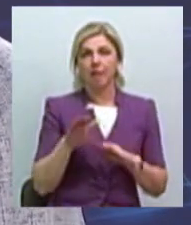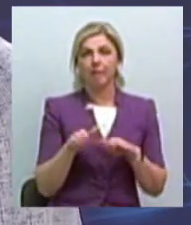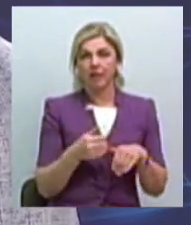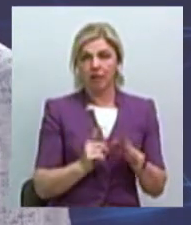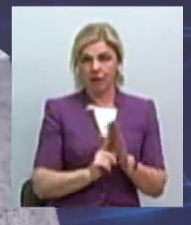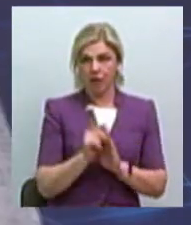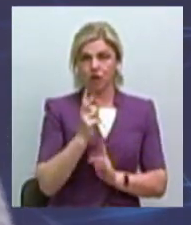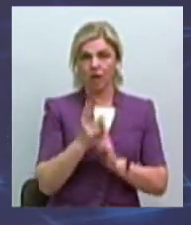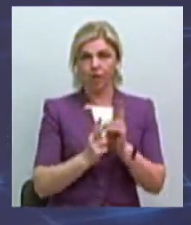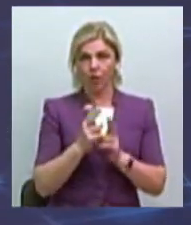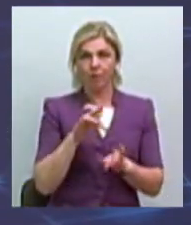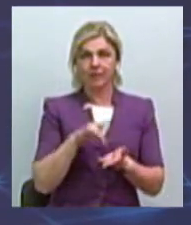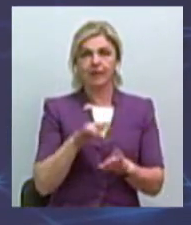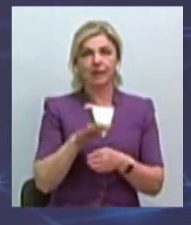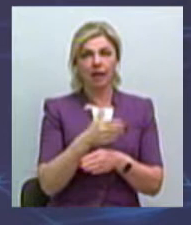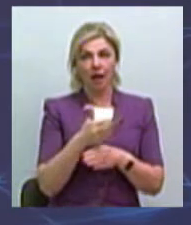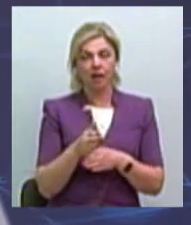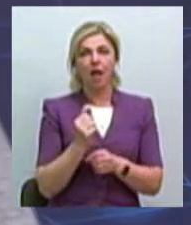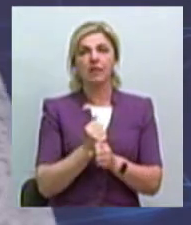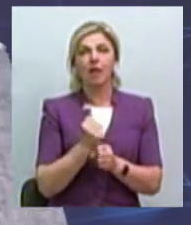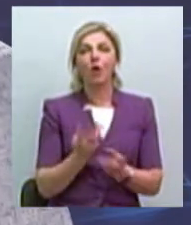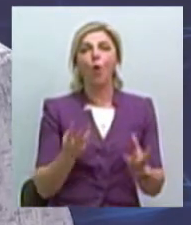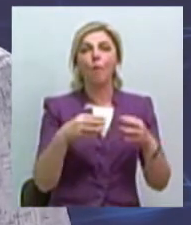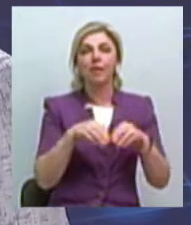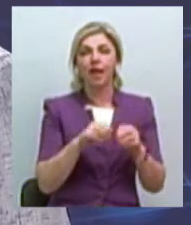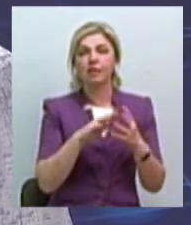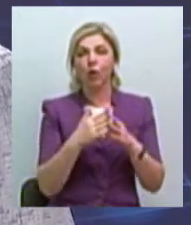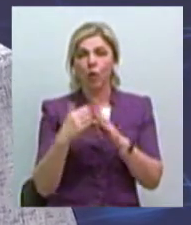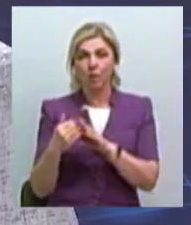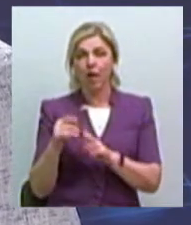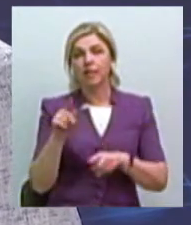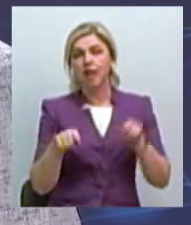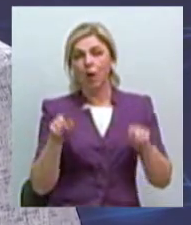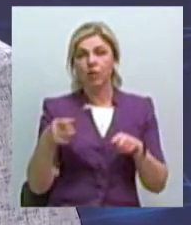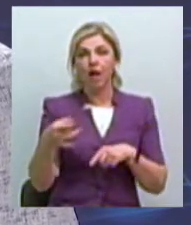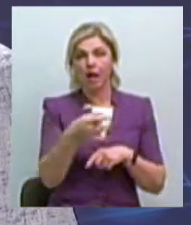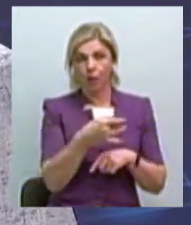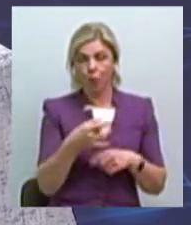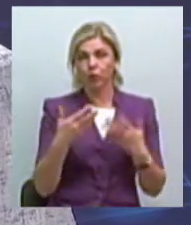початку реформи децентралізації, проходить об'єднання громад, і деякі райони вже налічують по 3